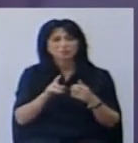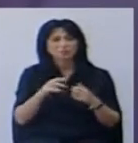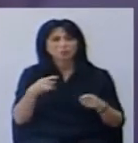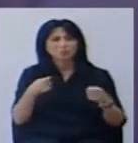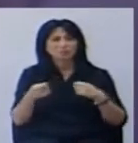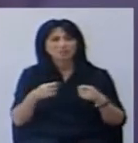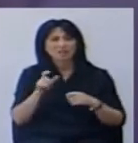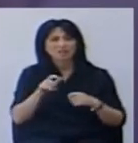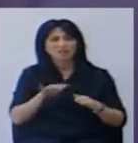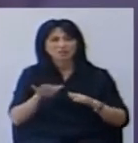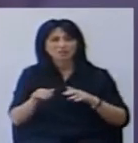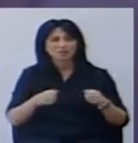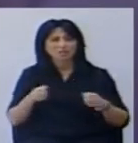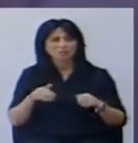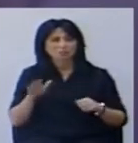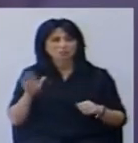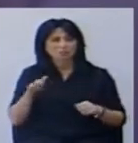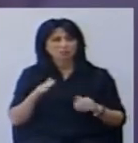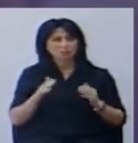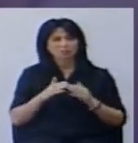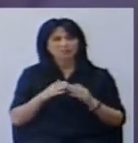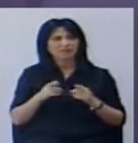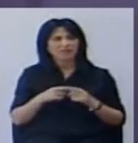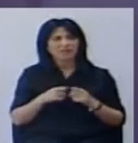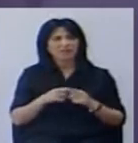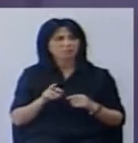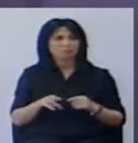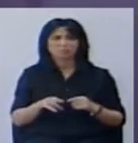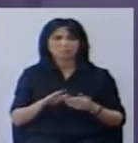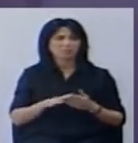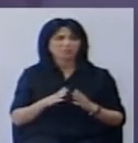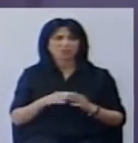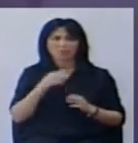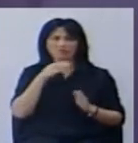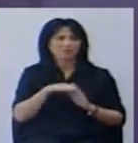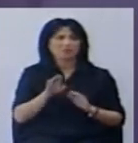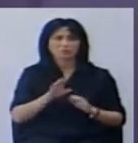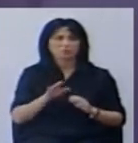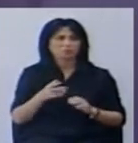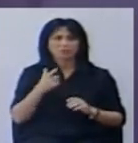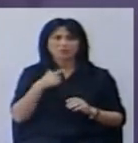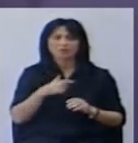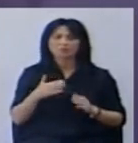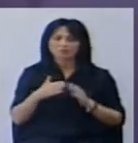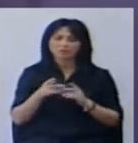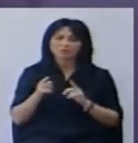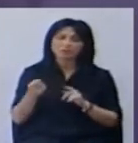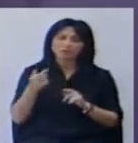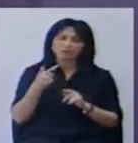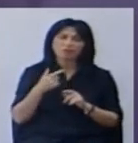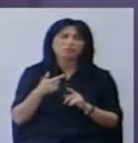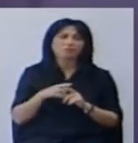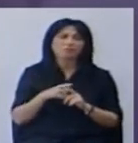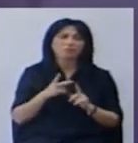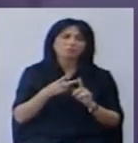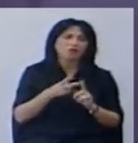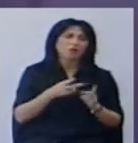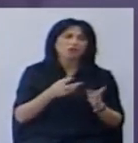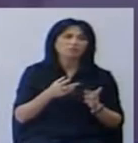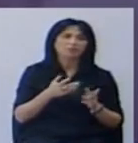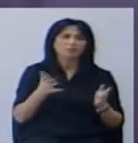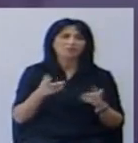რომელიც ადამიანებს დაასაქმებდა, ბინების გაქირავება პირობებს ვერ აუმჯობესებს ვერანაირად და ერთმა ადამიანმა გააქირავა მეორებრა